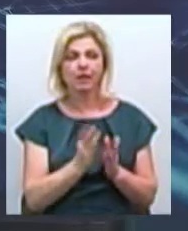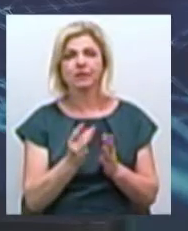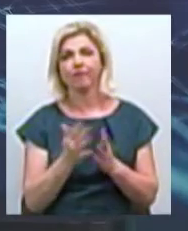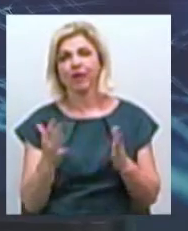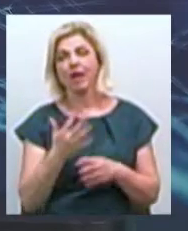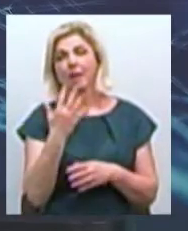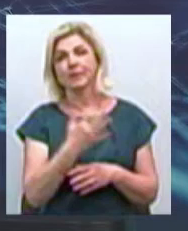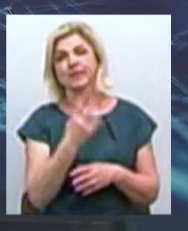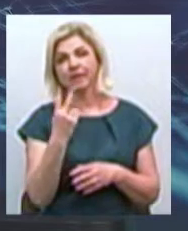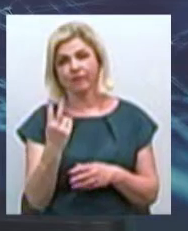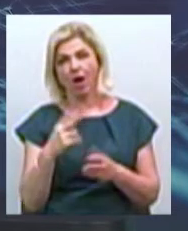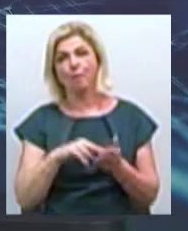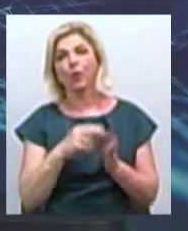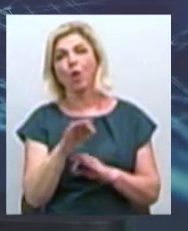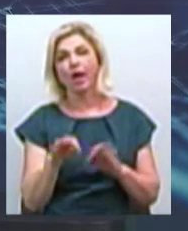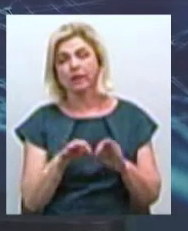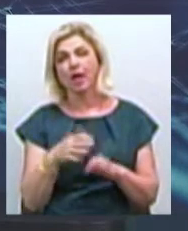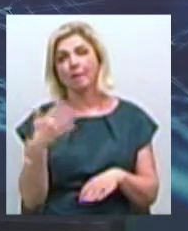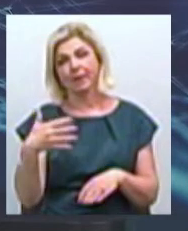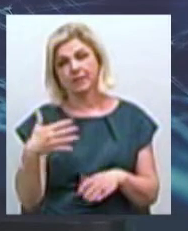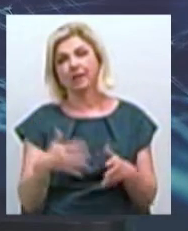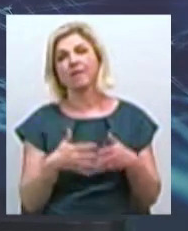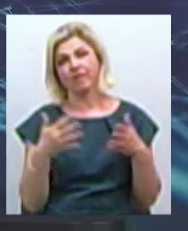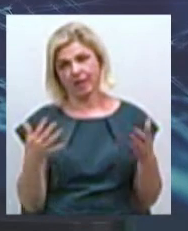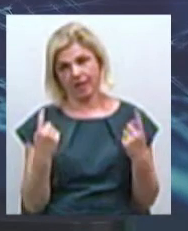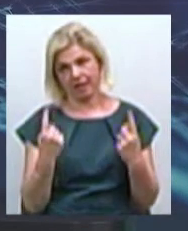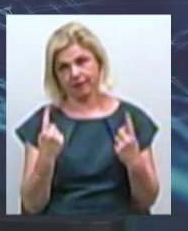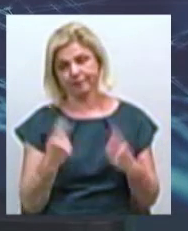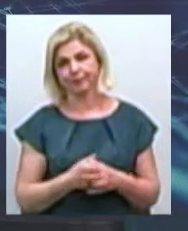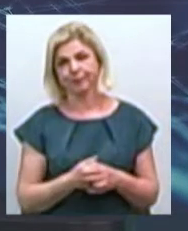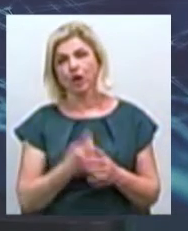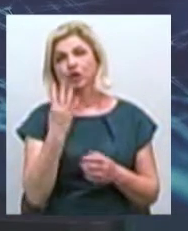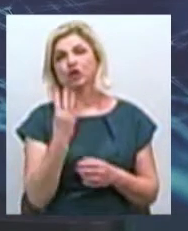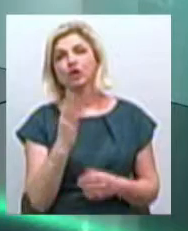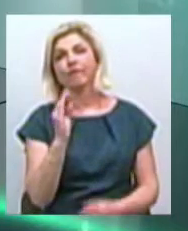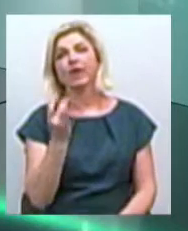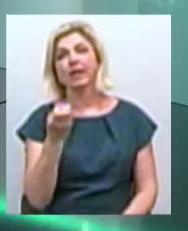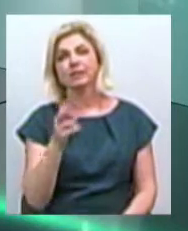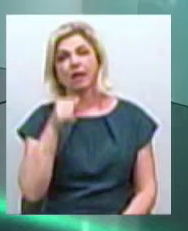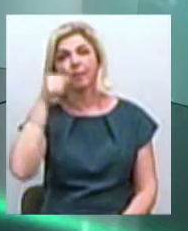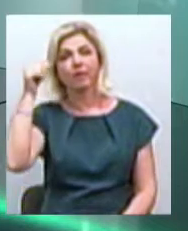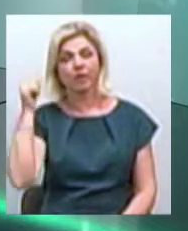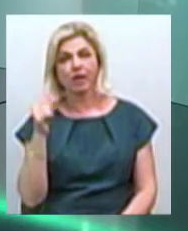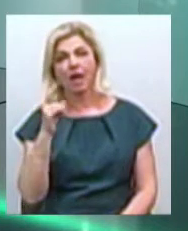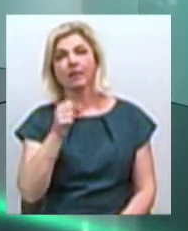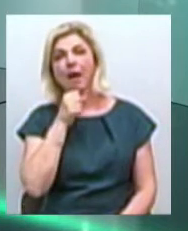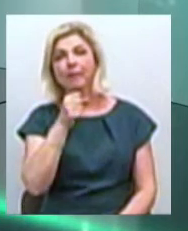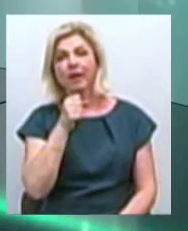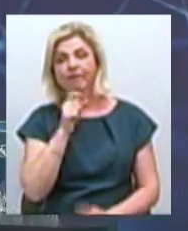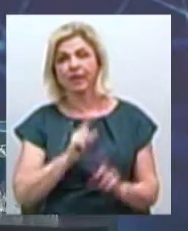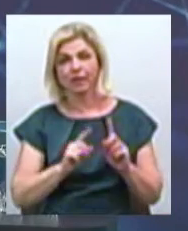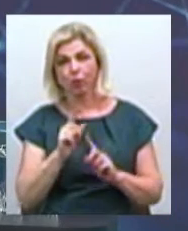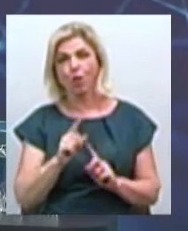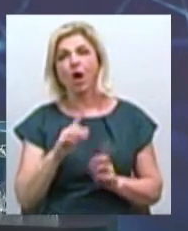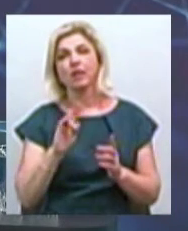52 маленьких проєкти і 50 великих проєктів. 4 вересня минулого року на брифінгу у Миколаївській міській раді